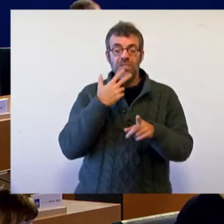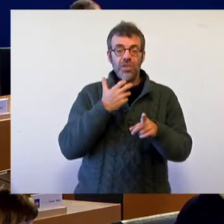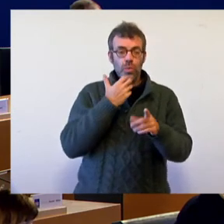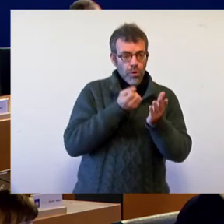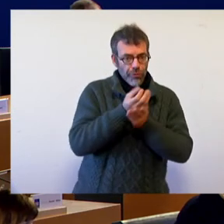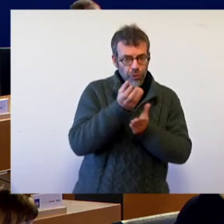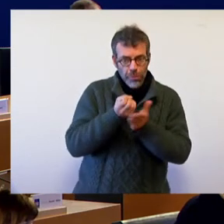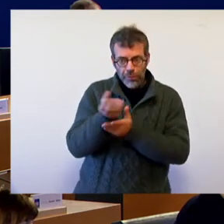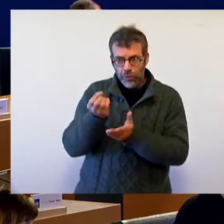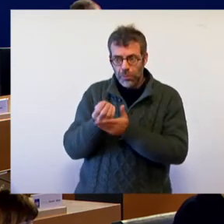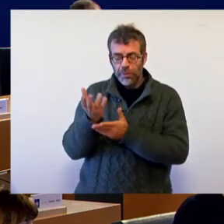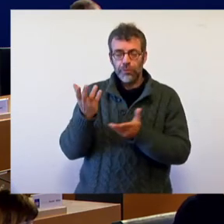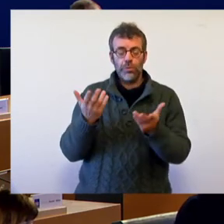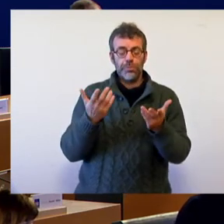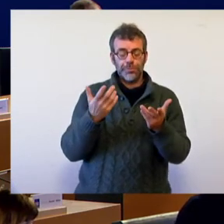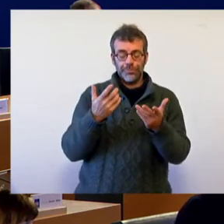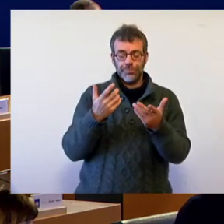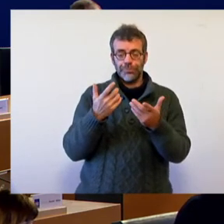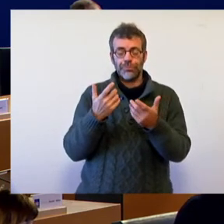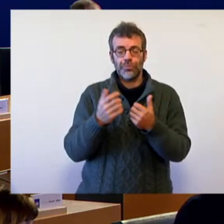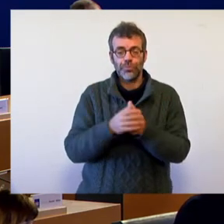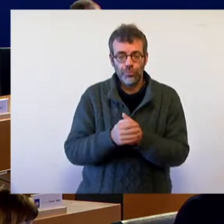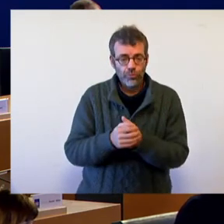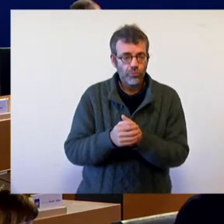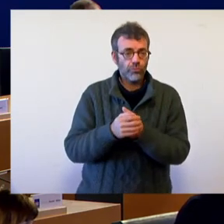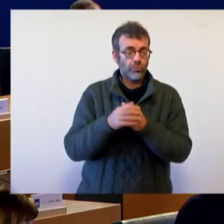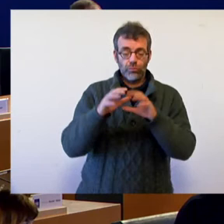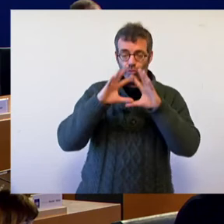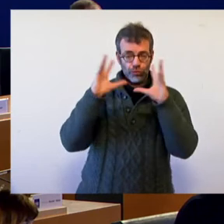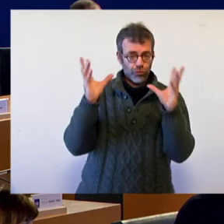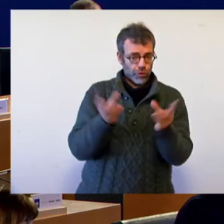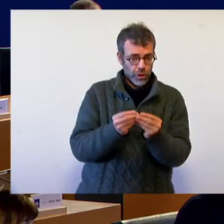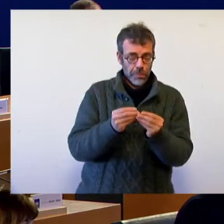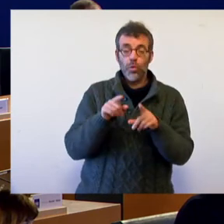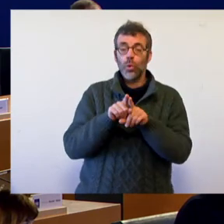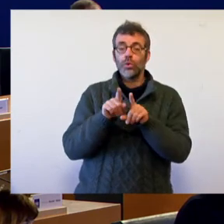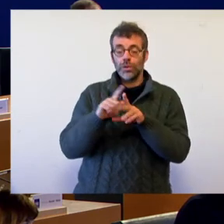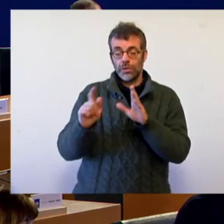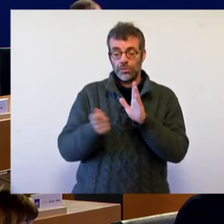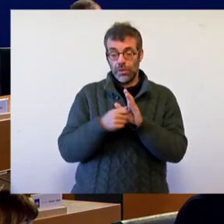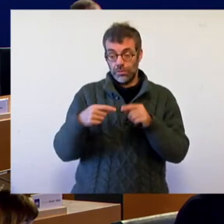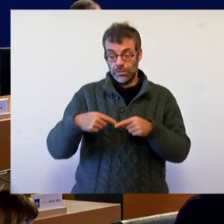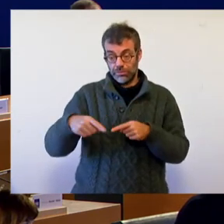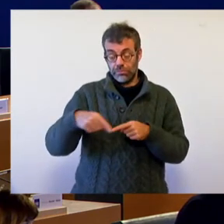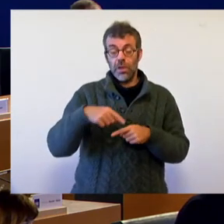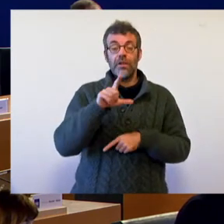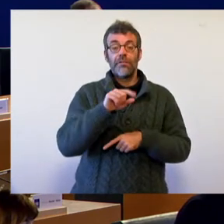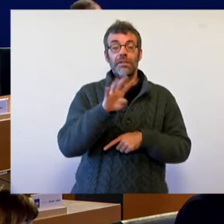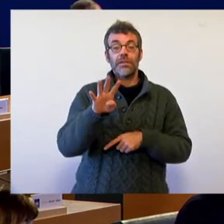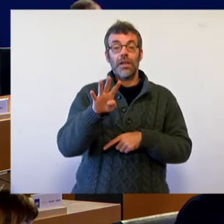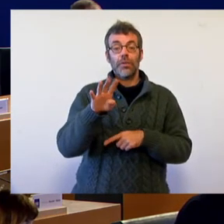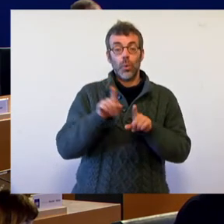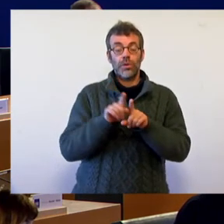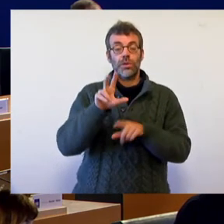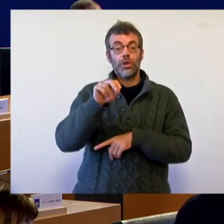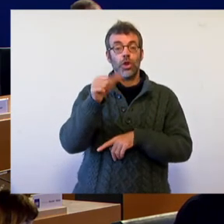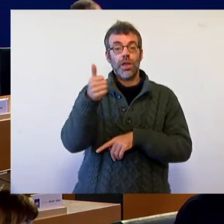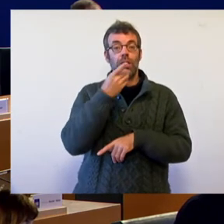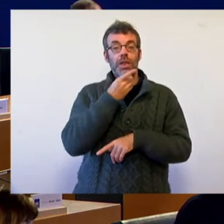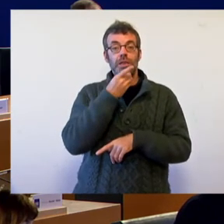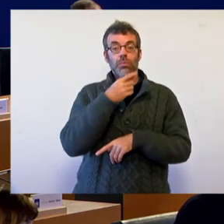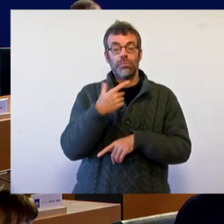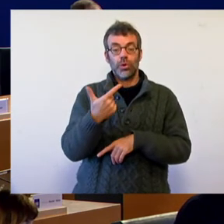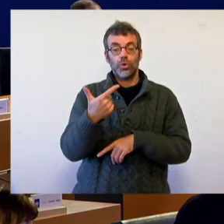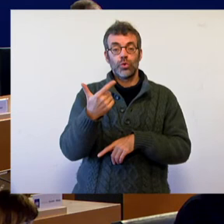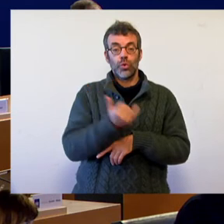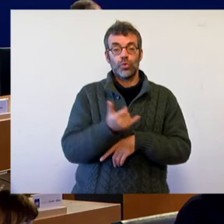ville sur le dit crime. Enfin, ils vont servir également le soir du 24 et du 31 décembre. Ils seront présents dans la